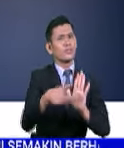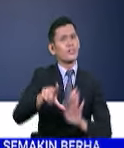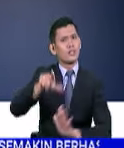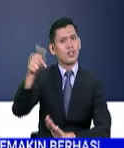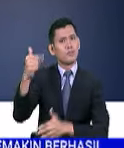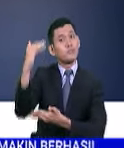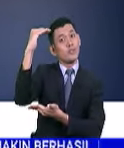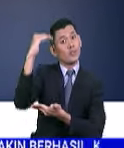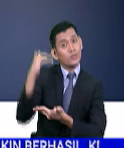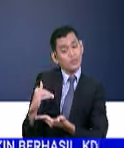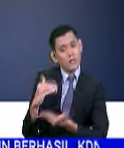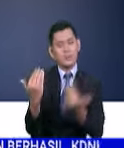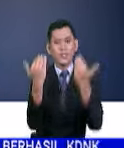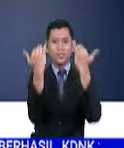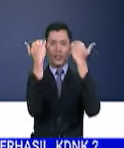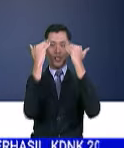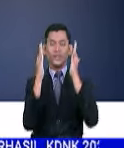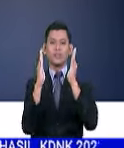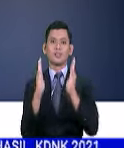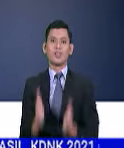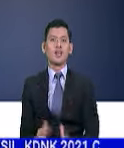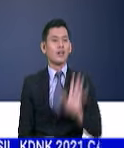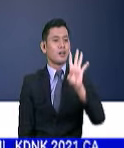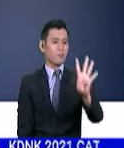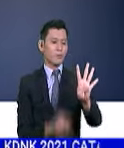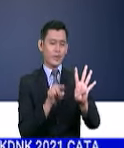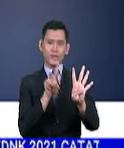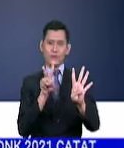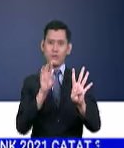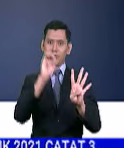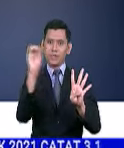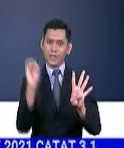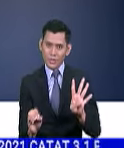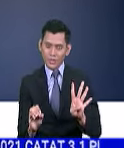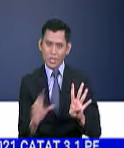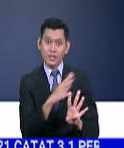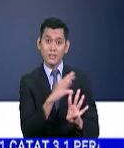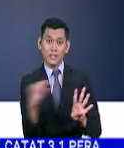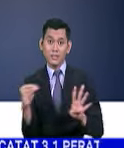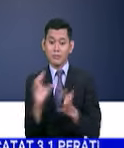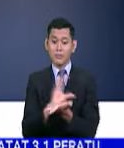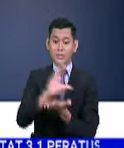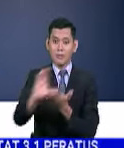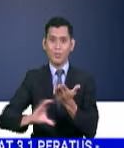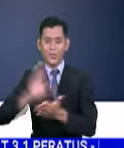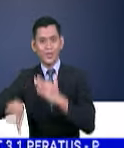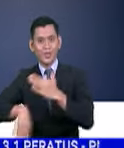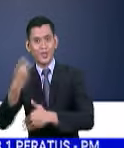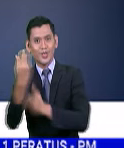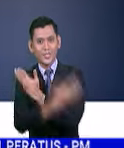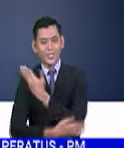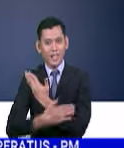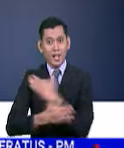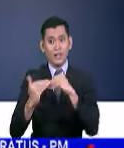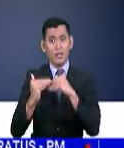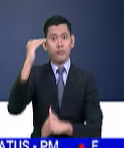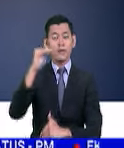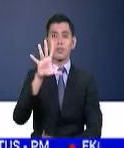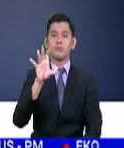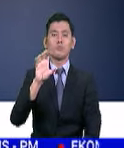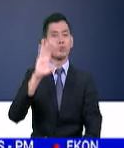kadar penurunan pengangguran sebanyak 4.2%, aliran pelaburan langsung asing melebihi